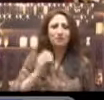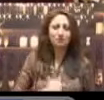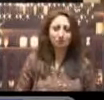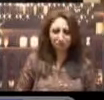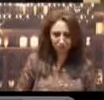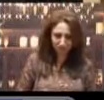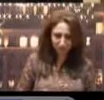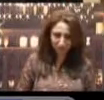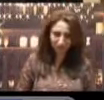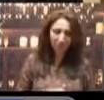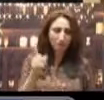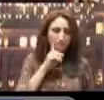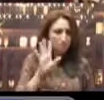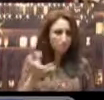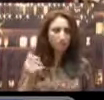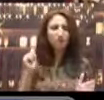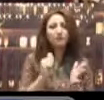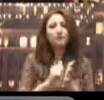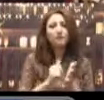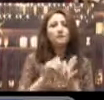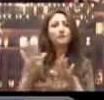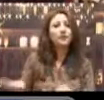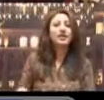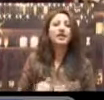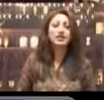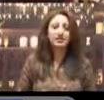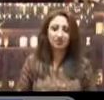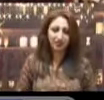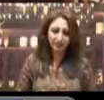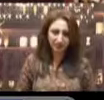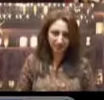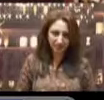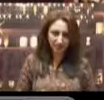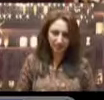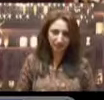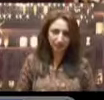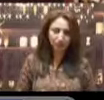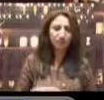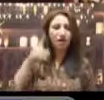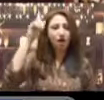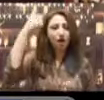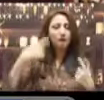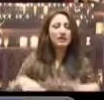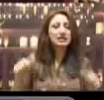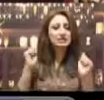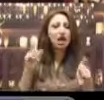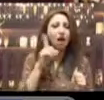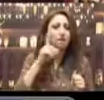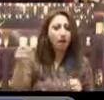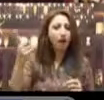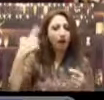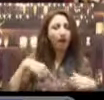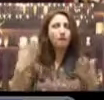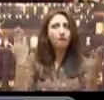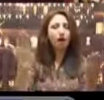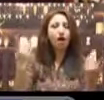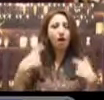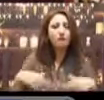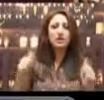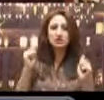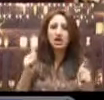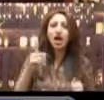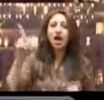صغير. الوالده يعني دي الخير والبركه، يعني دي ربنا يديها الصحه طول العمر، دي شكلت